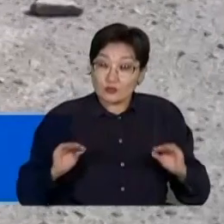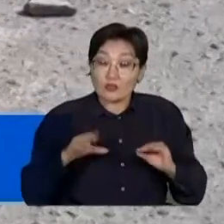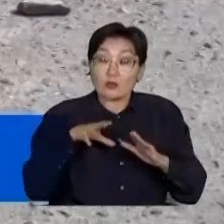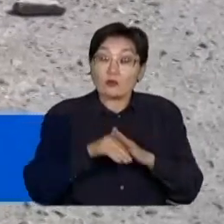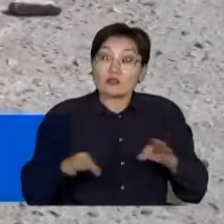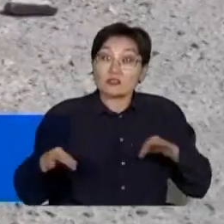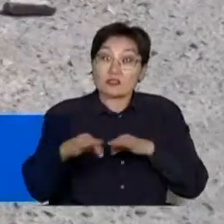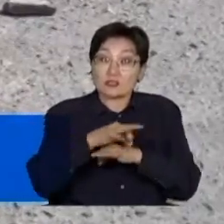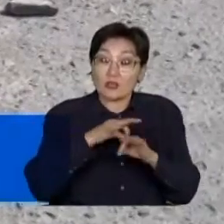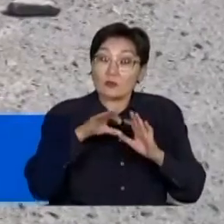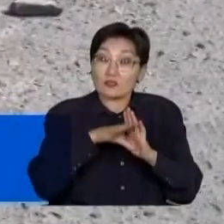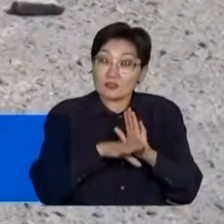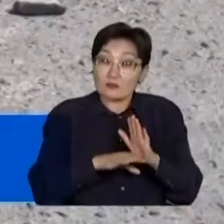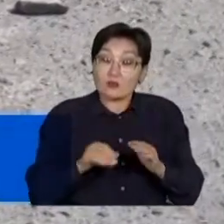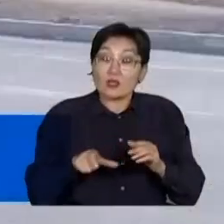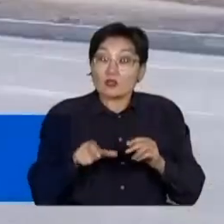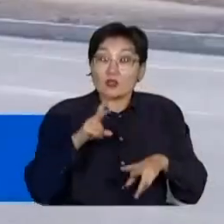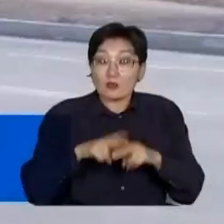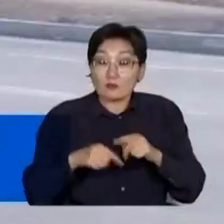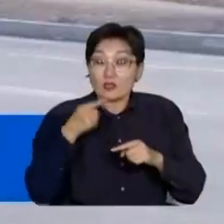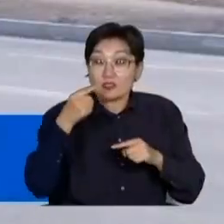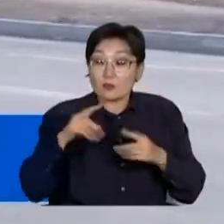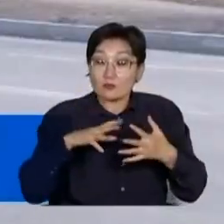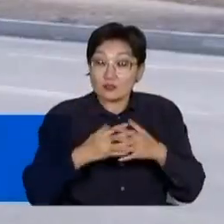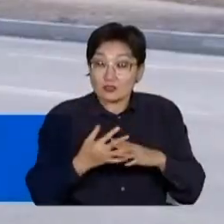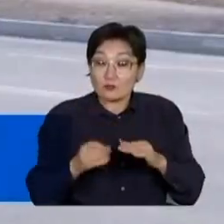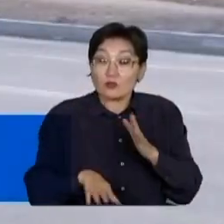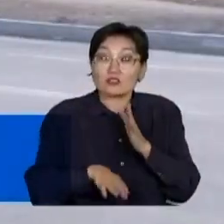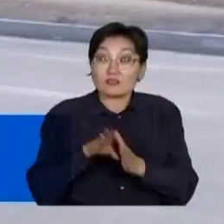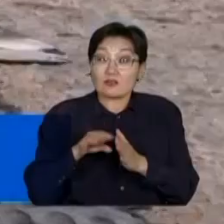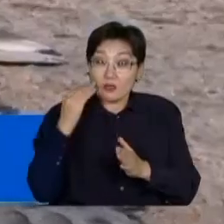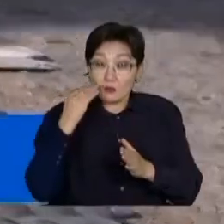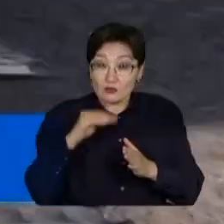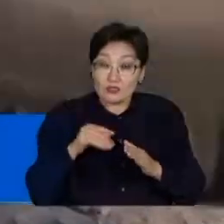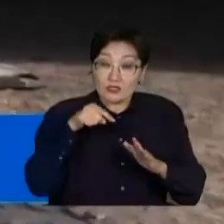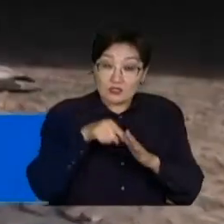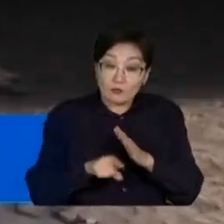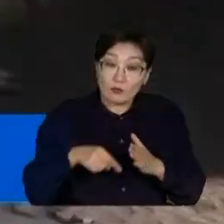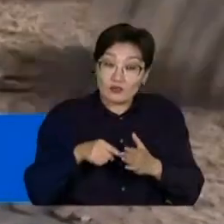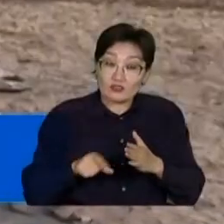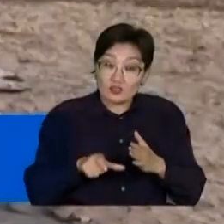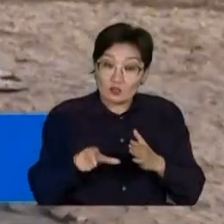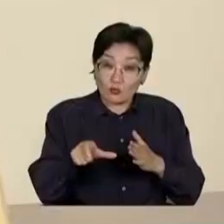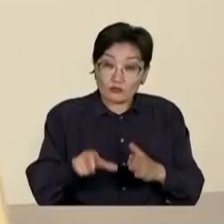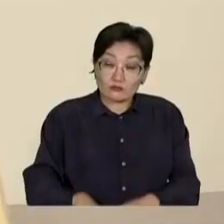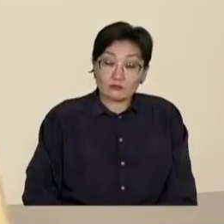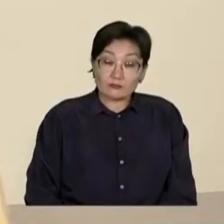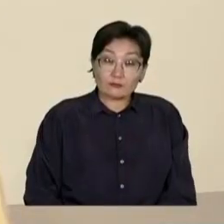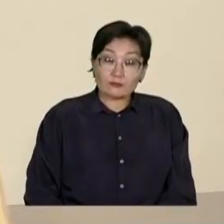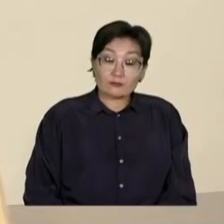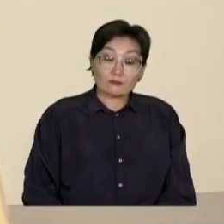проекта «Аул Ельбисыгы» асфальтируют отдаленные села, а еще улучшают качество и внутригородских дорог.